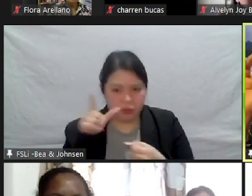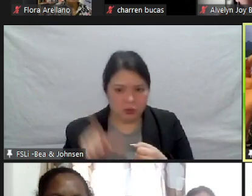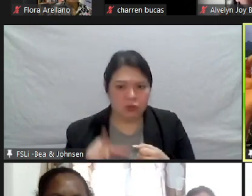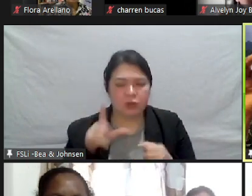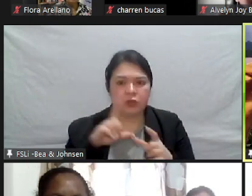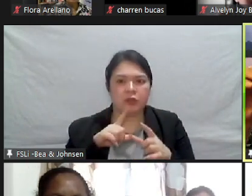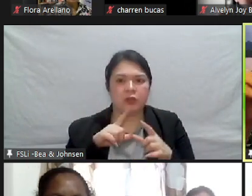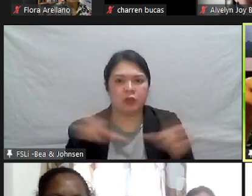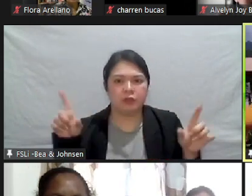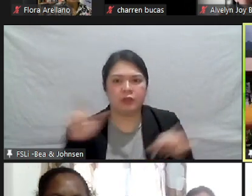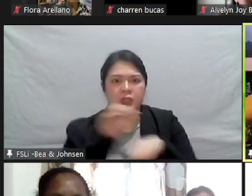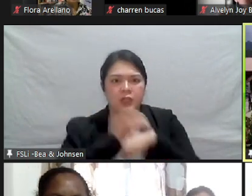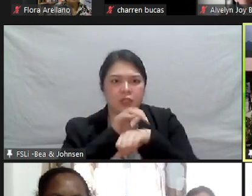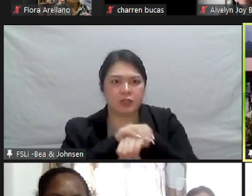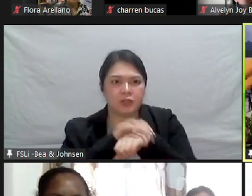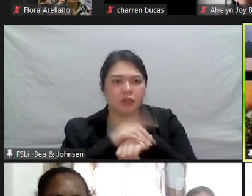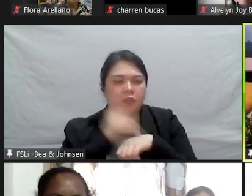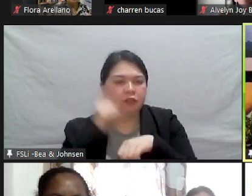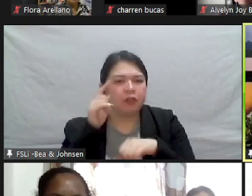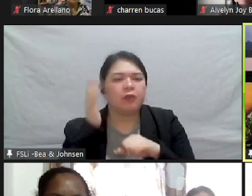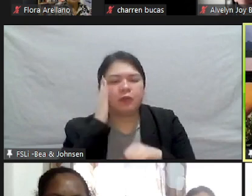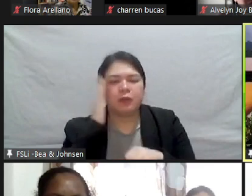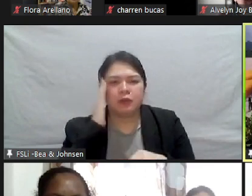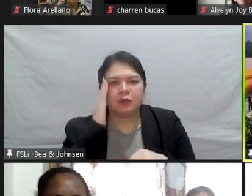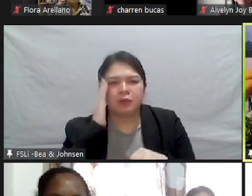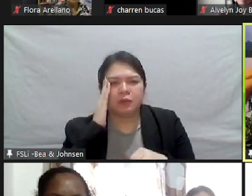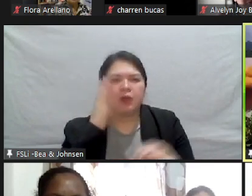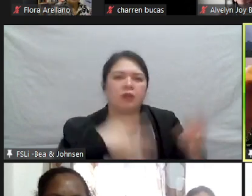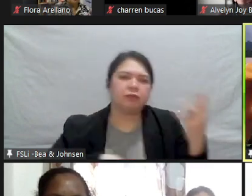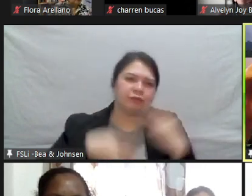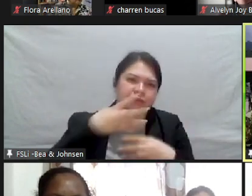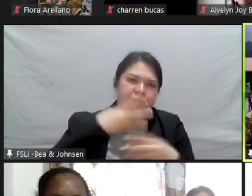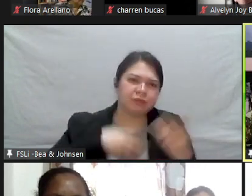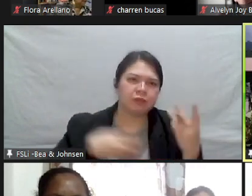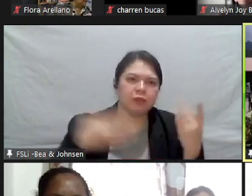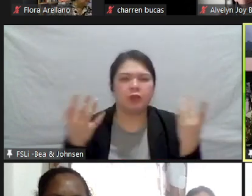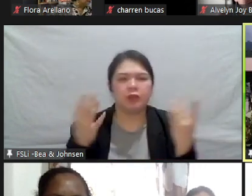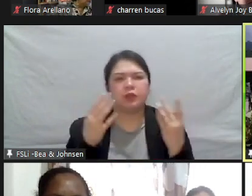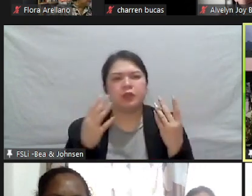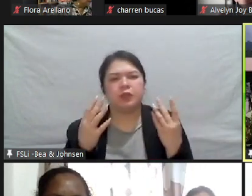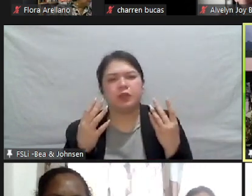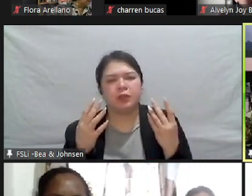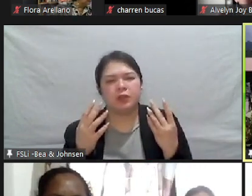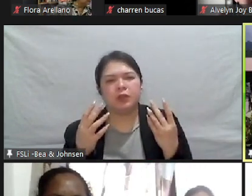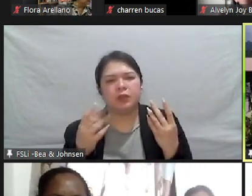English para lang marunong kang makisalamuha, no? Yun ang pinuproduce natin.